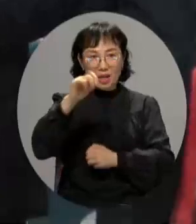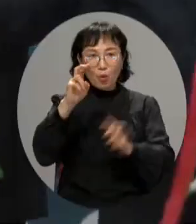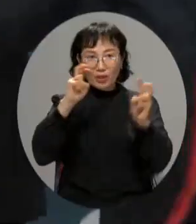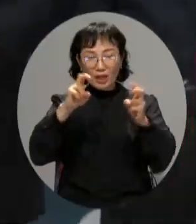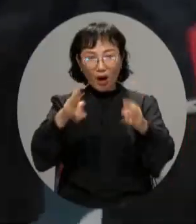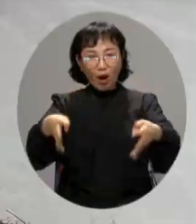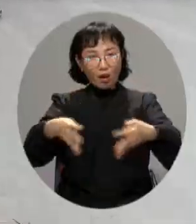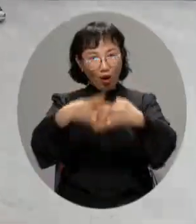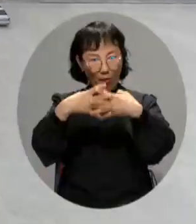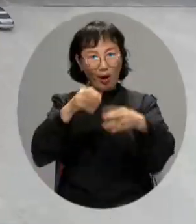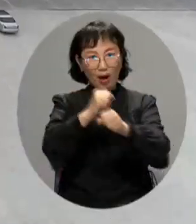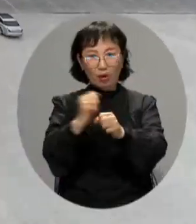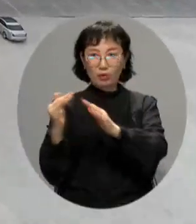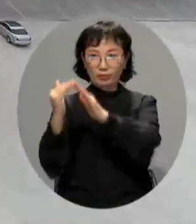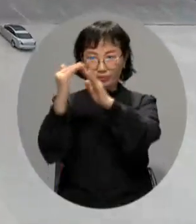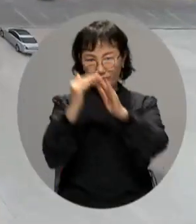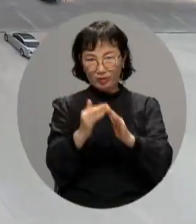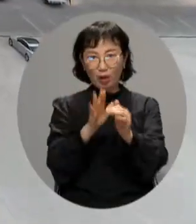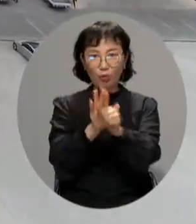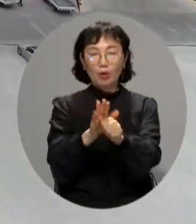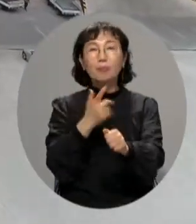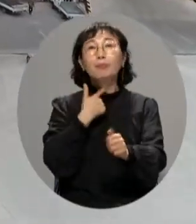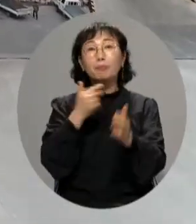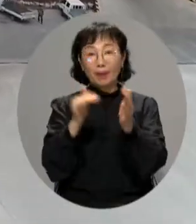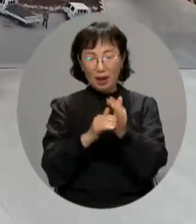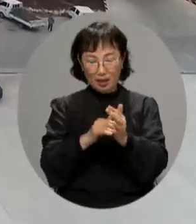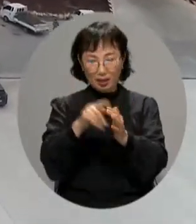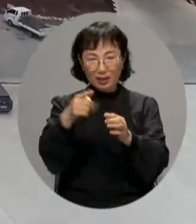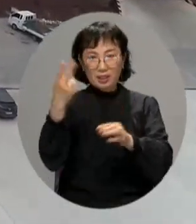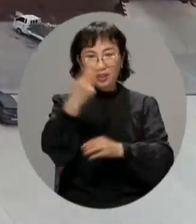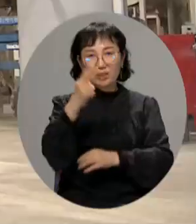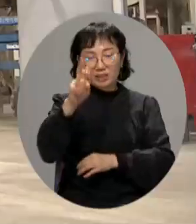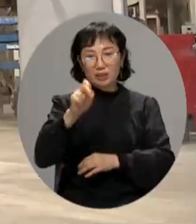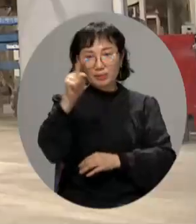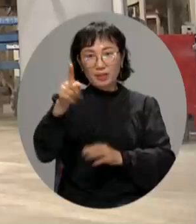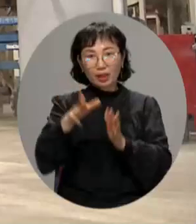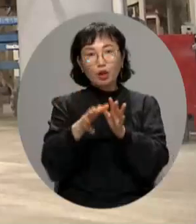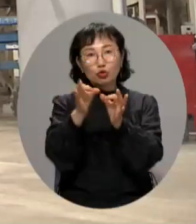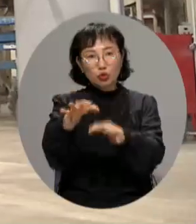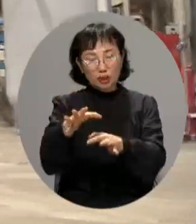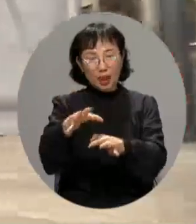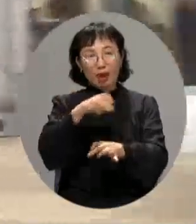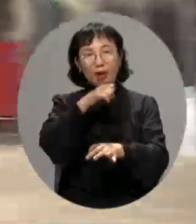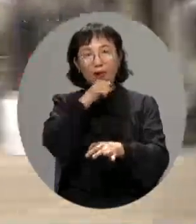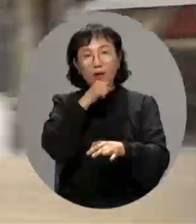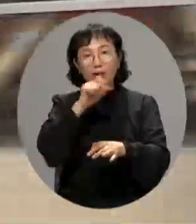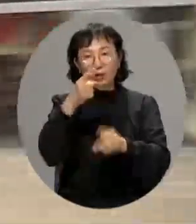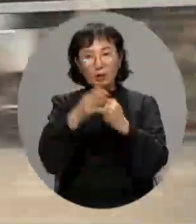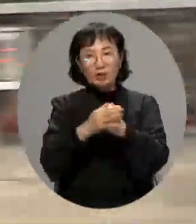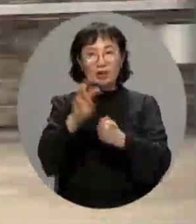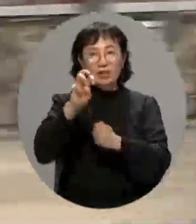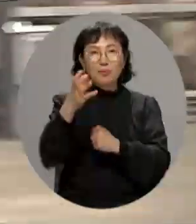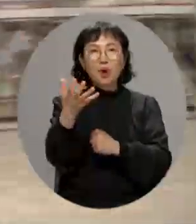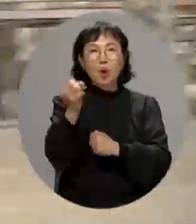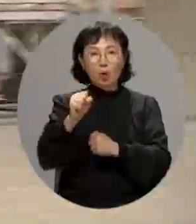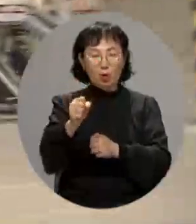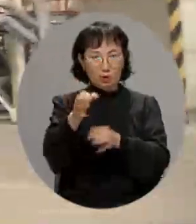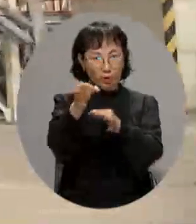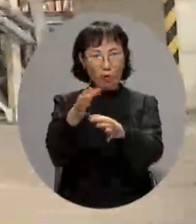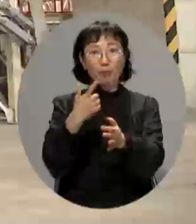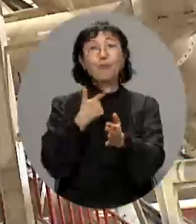지원했습니다. 2021년 공장 준공 이후 투자 인센티브로 30억 원을 지급하기도